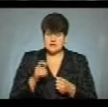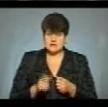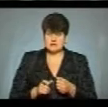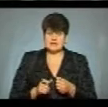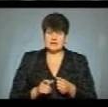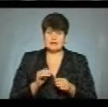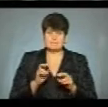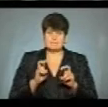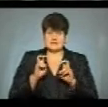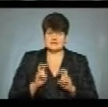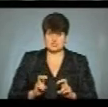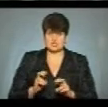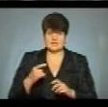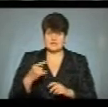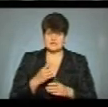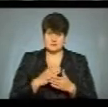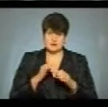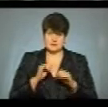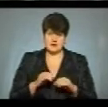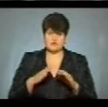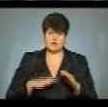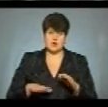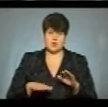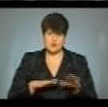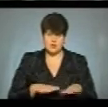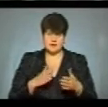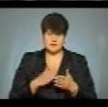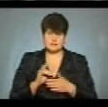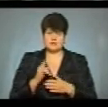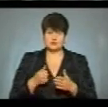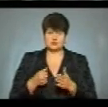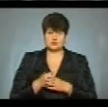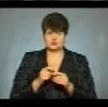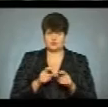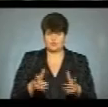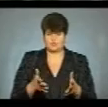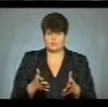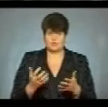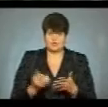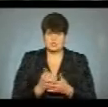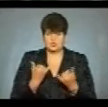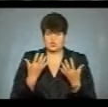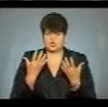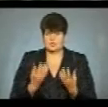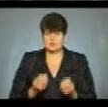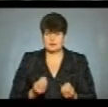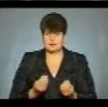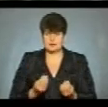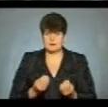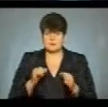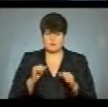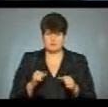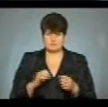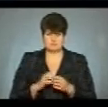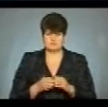пасажир таксі має право на задньому сидінні на руках перевозити дитину дошкільного віку. І виходить, на сьогоднішній день правова